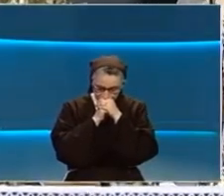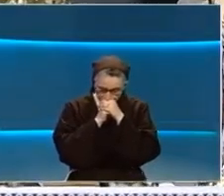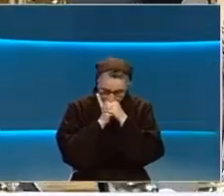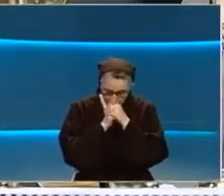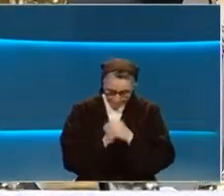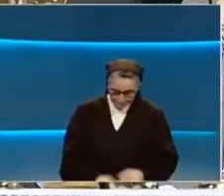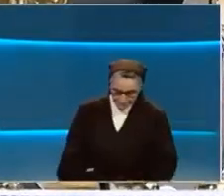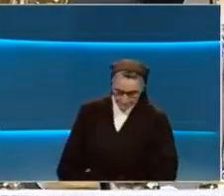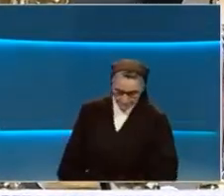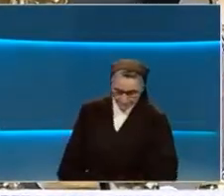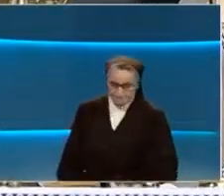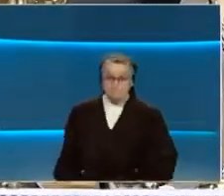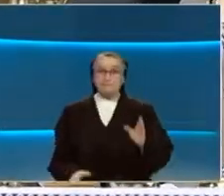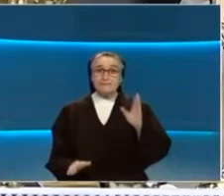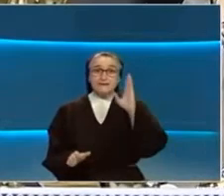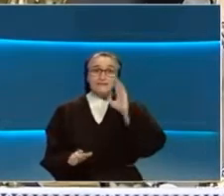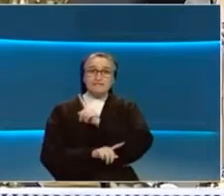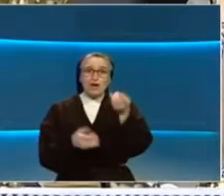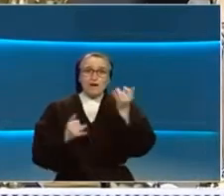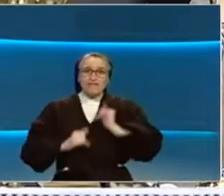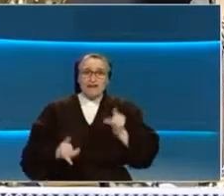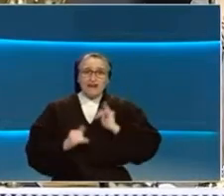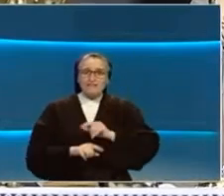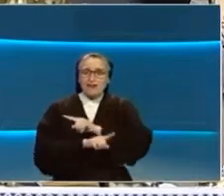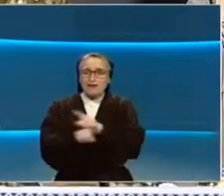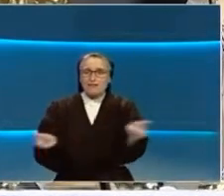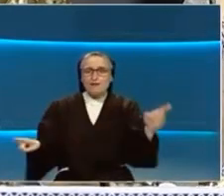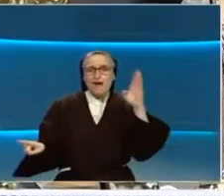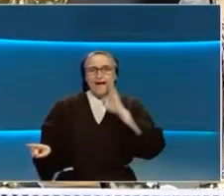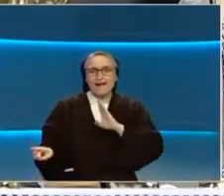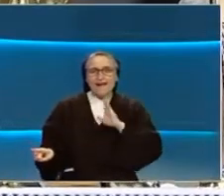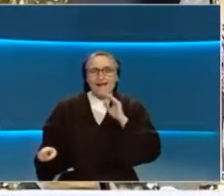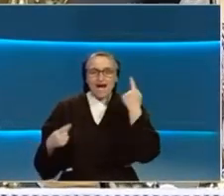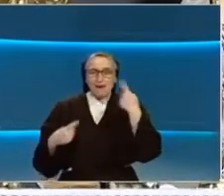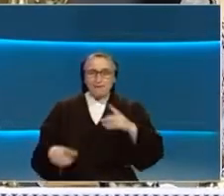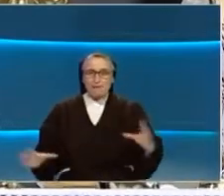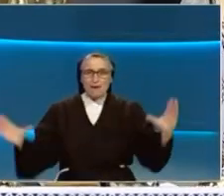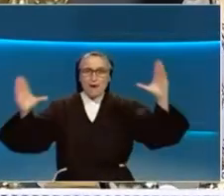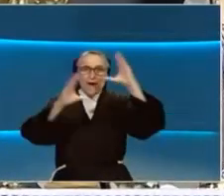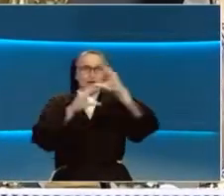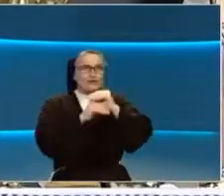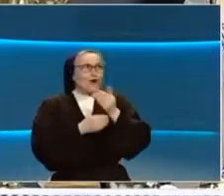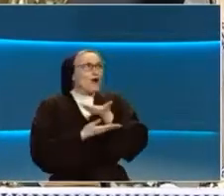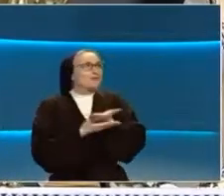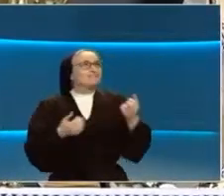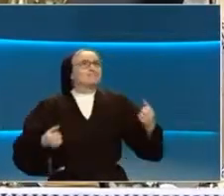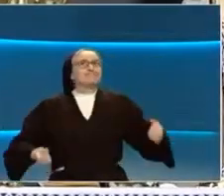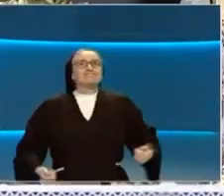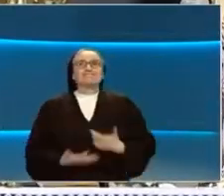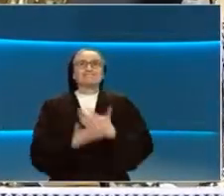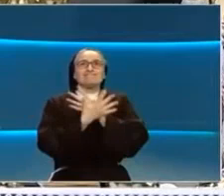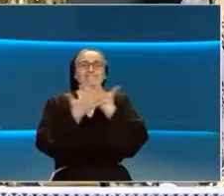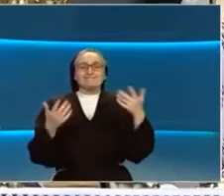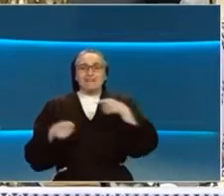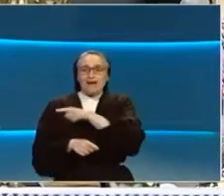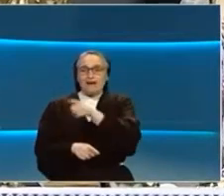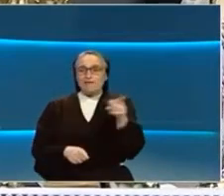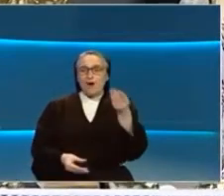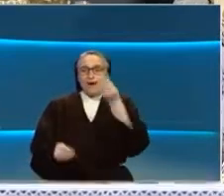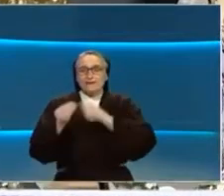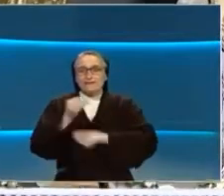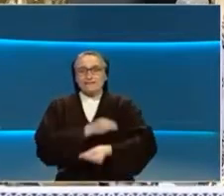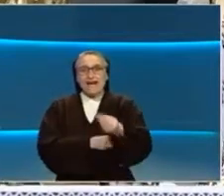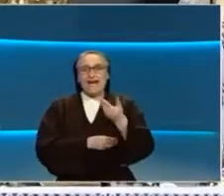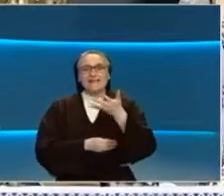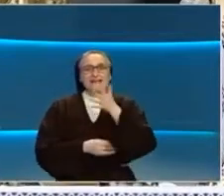Figlie e figlie carissimi, mi rivolgo a voi che in questa notte gloriosa, rigenerati dall'acqua e